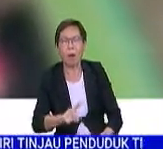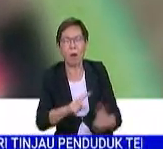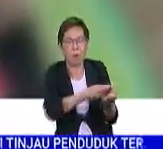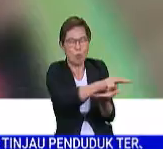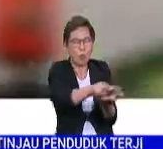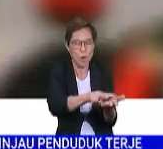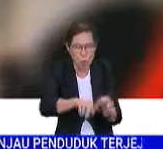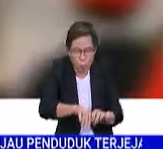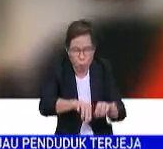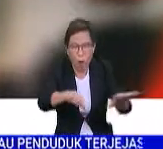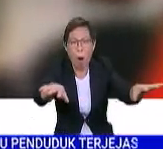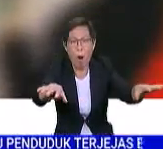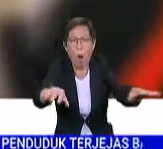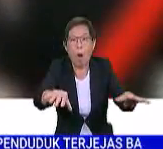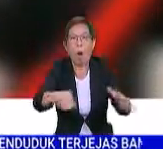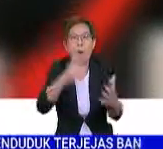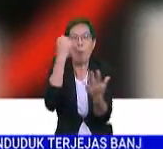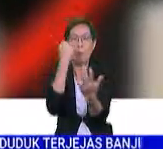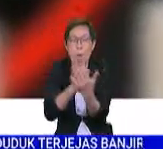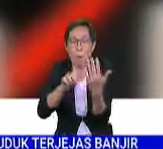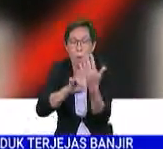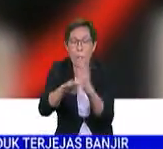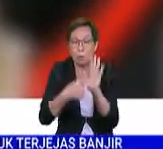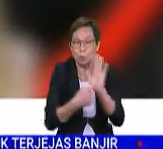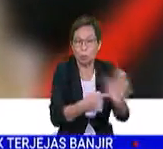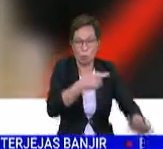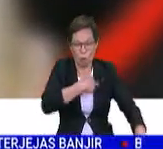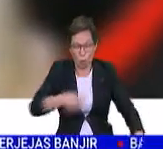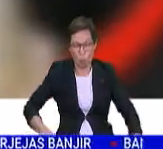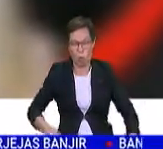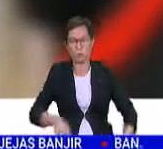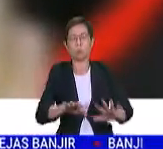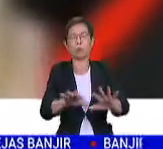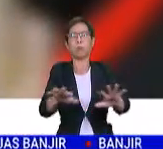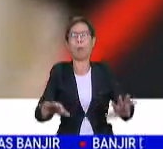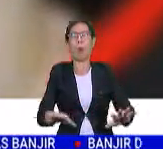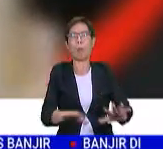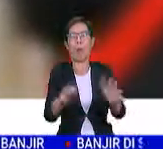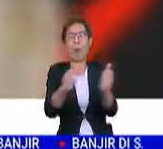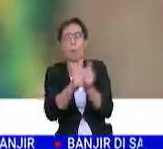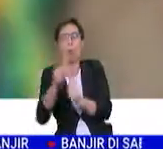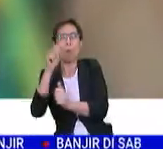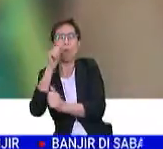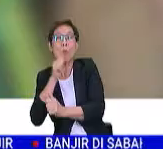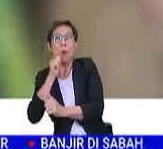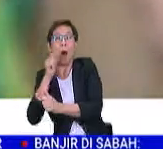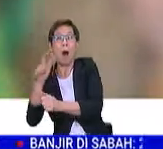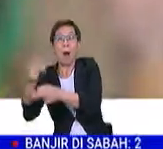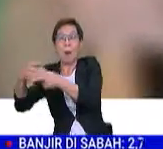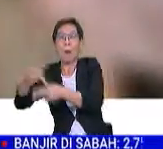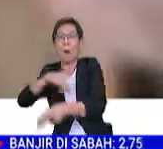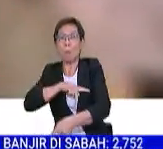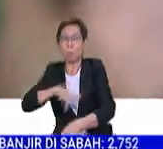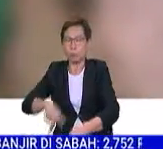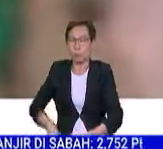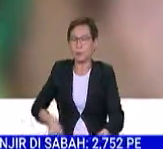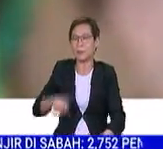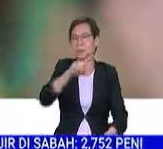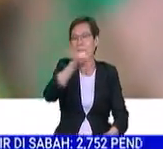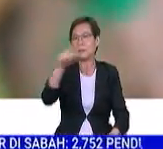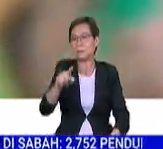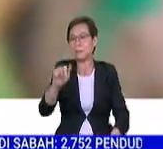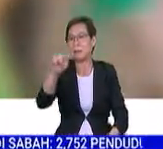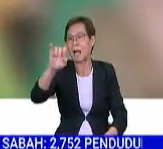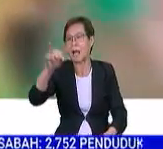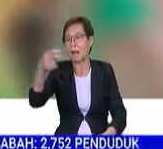berkenaan tular di media sosial memperlihat Raja Bomoh bersama seorang wanita dikenali sebagai Puteri Zaleha